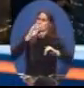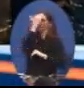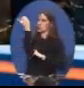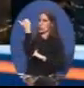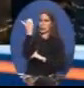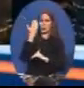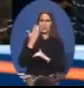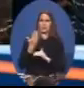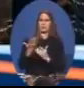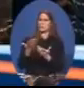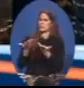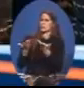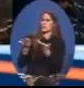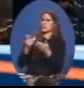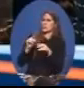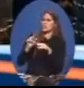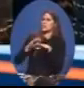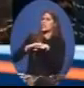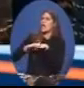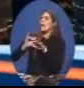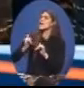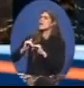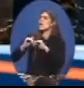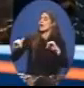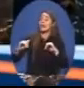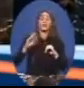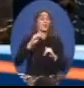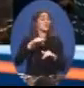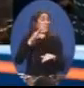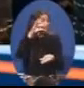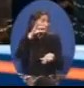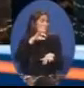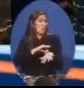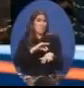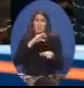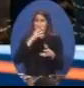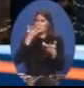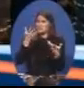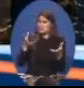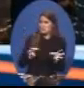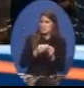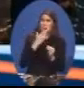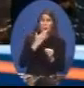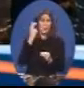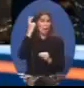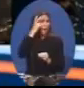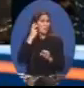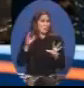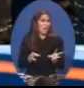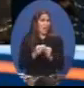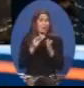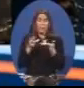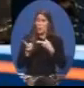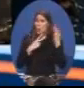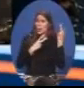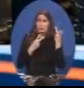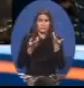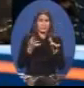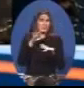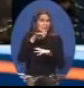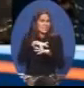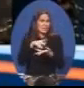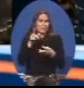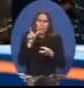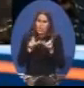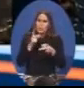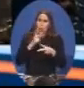לך רופאים יהודים ורופאים ערבים, שכולם עובדים ביחד, ובבית החולים יושבים, נמצאים